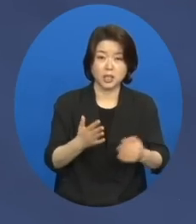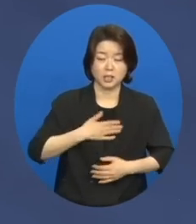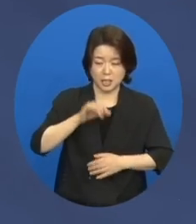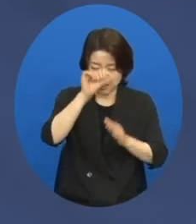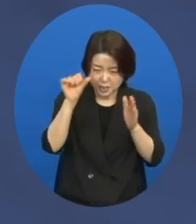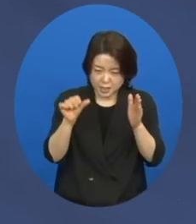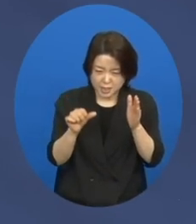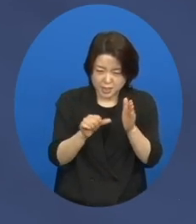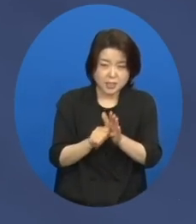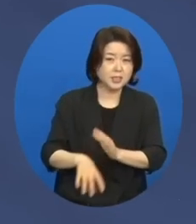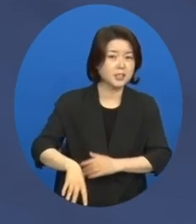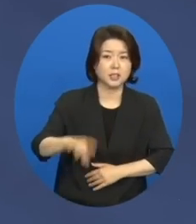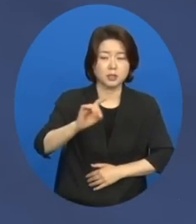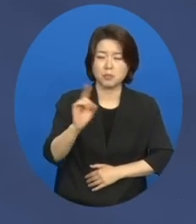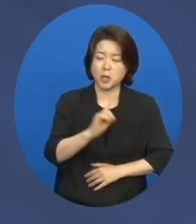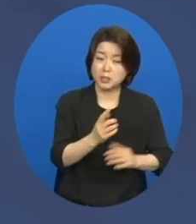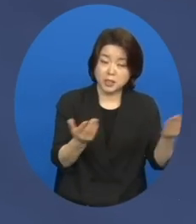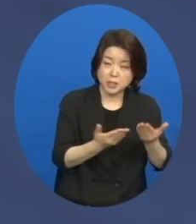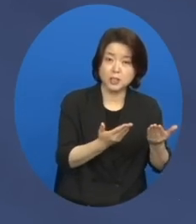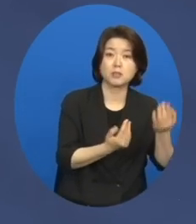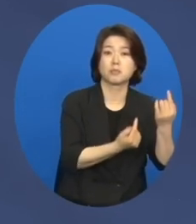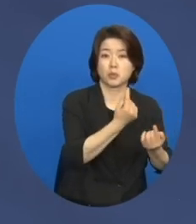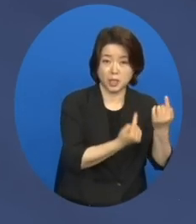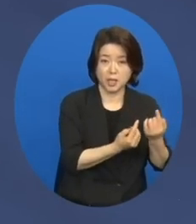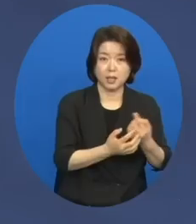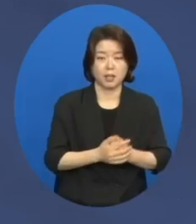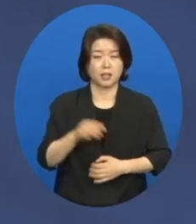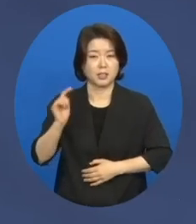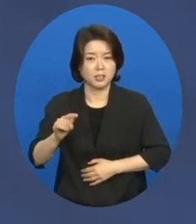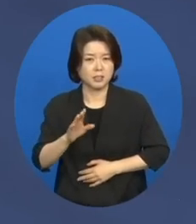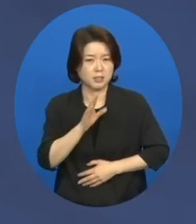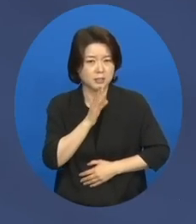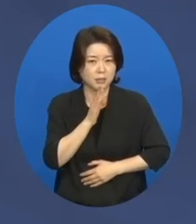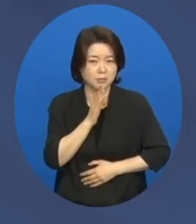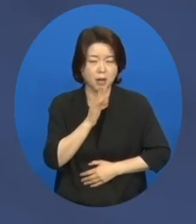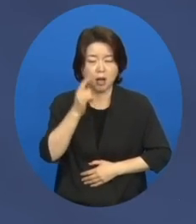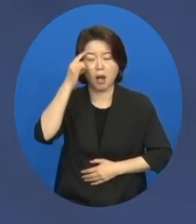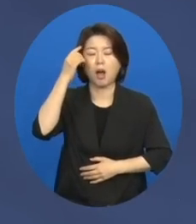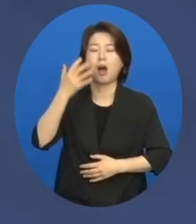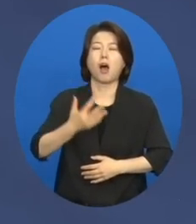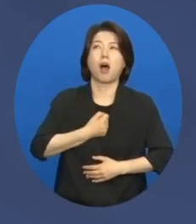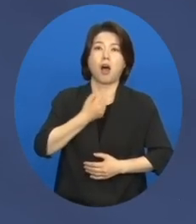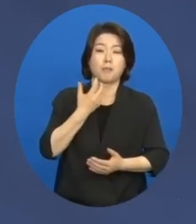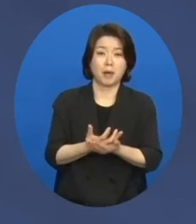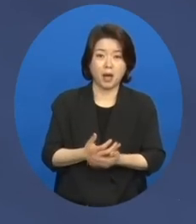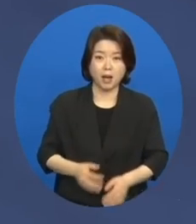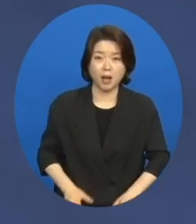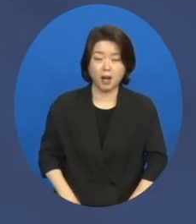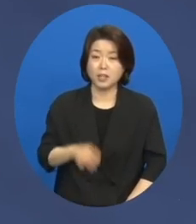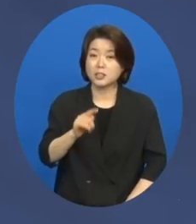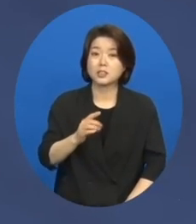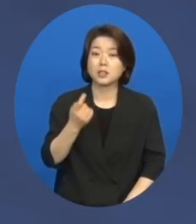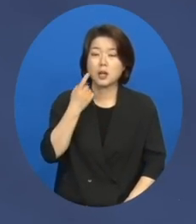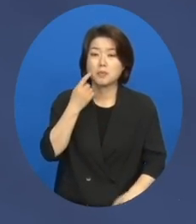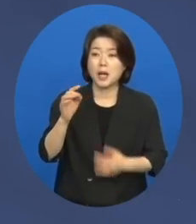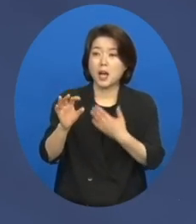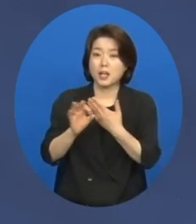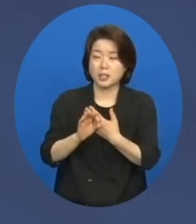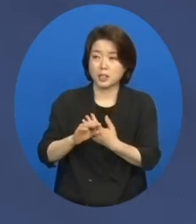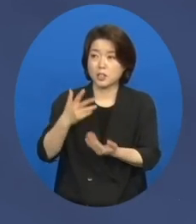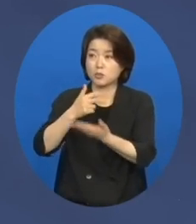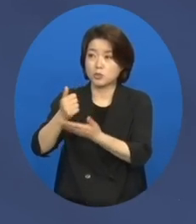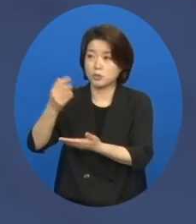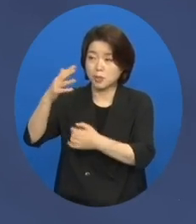일생일 때의 어떤 사건보다 이거야말로 충격이고 이거야말로 만약에 주시는 하나님